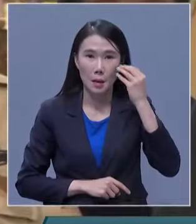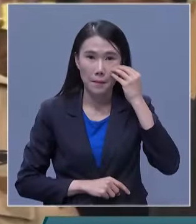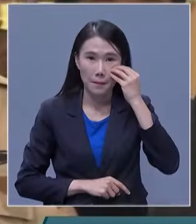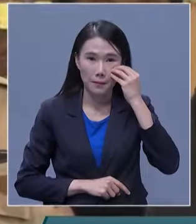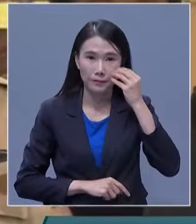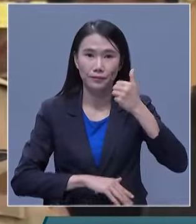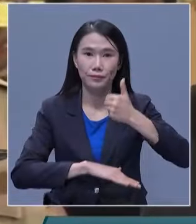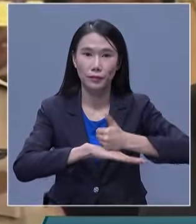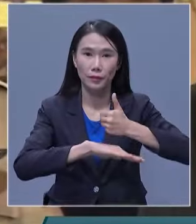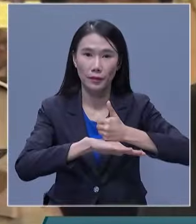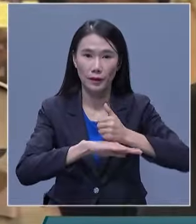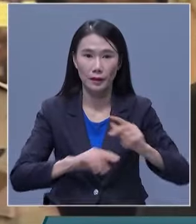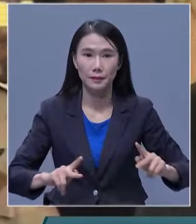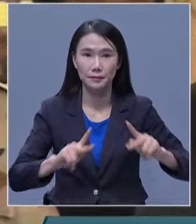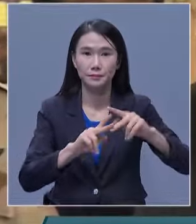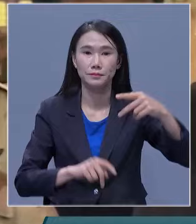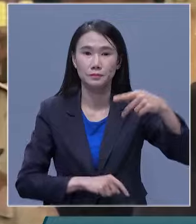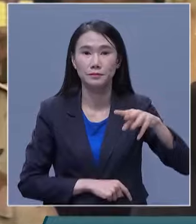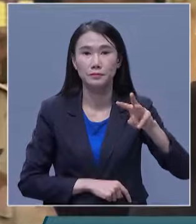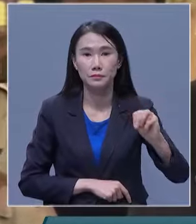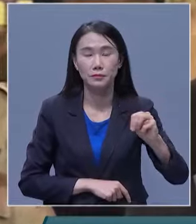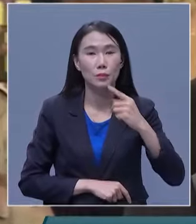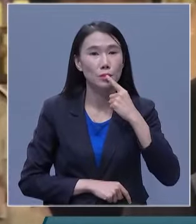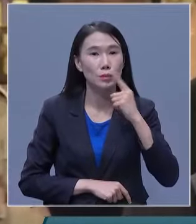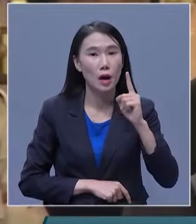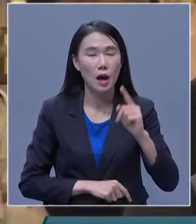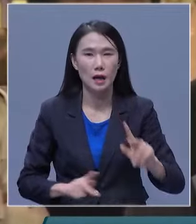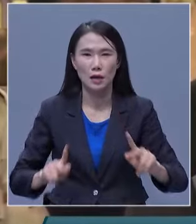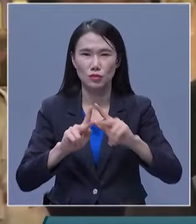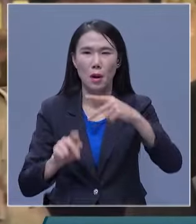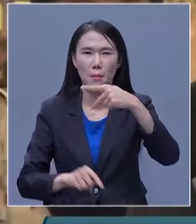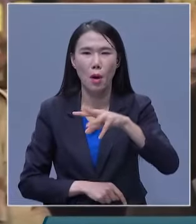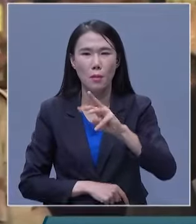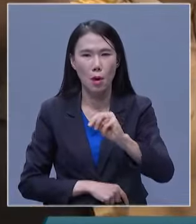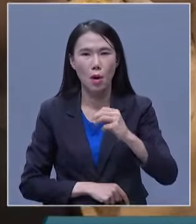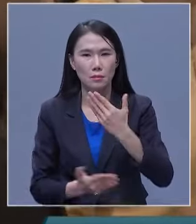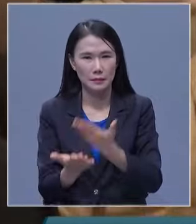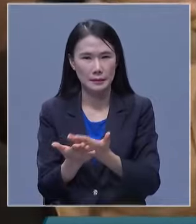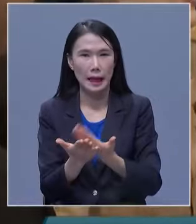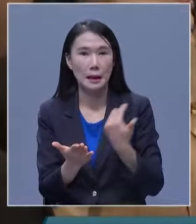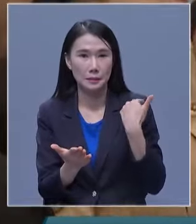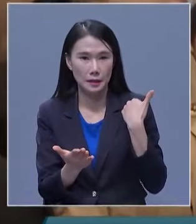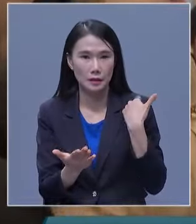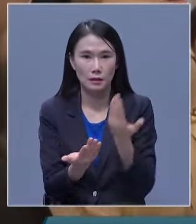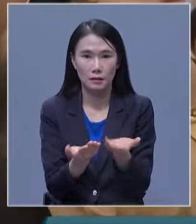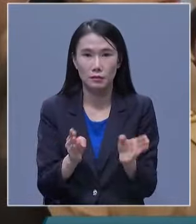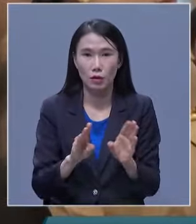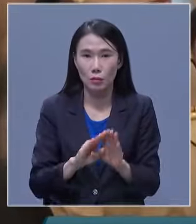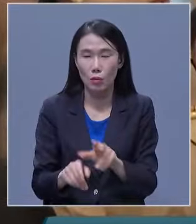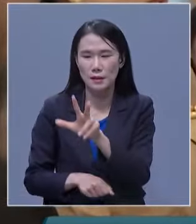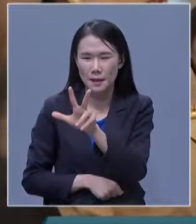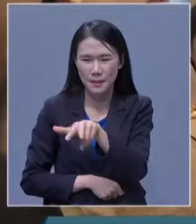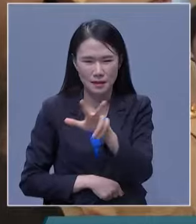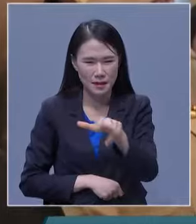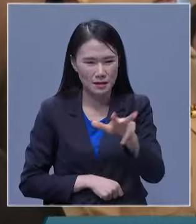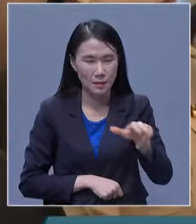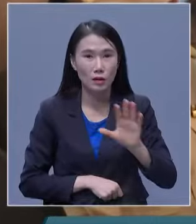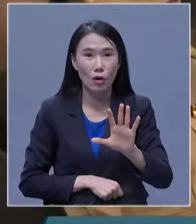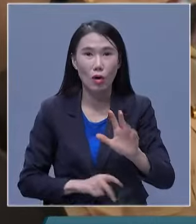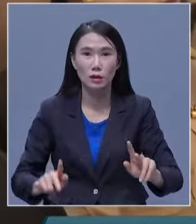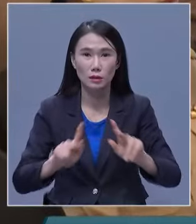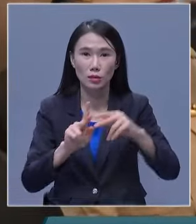ฐมนตรีว่าการกระทรวงที่บอกว่าแม้พม.จะมีเงินให้อยู่แล้วนะคะตามสิทธิ์เนี่ยจะได้ครอบครัวละ 3,000 บาทอันนี้เฉพาะจากของ